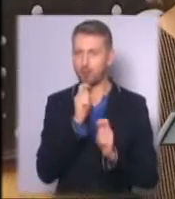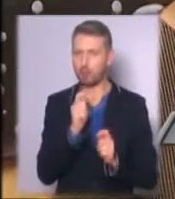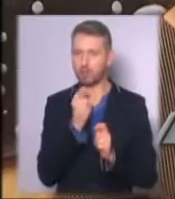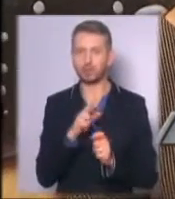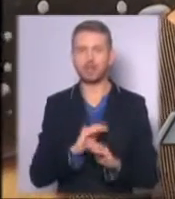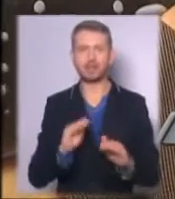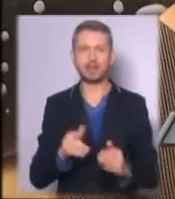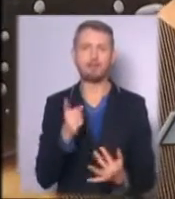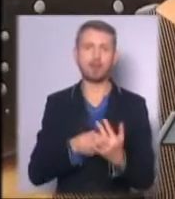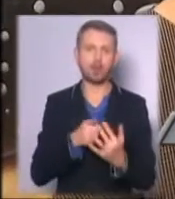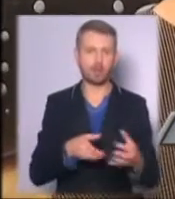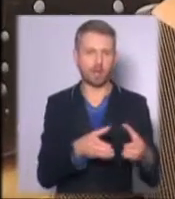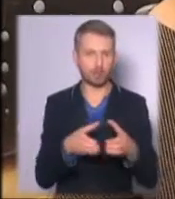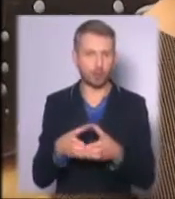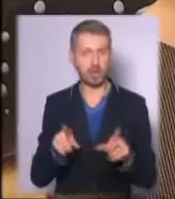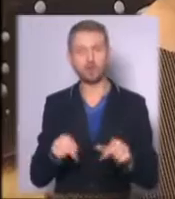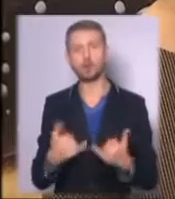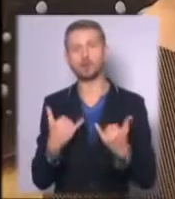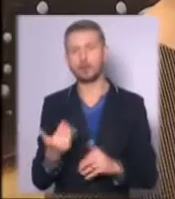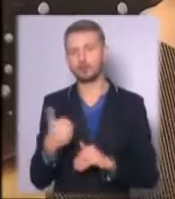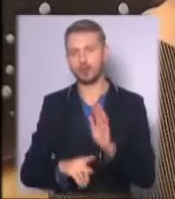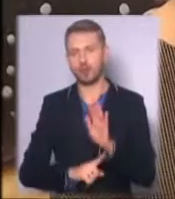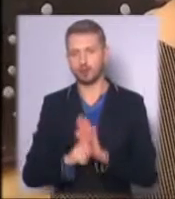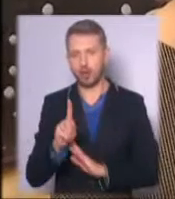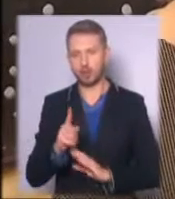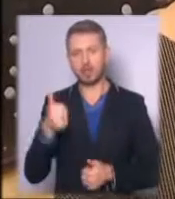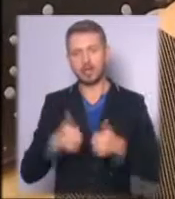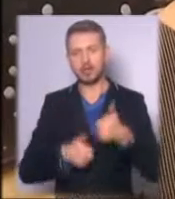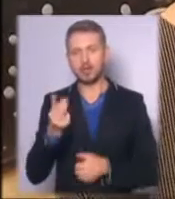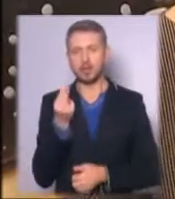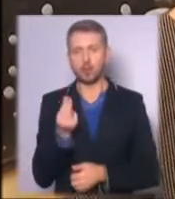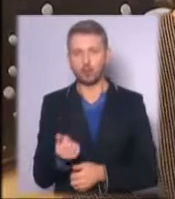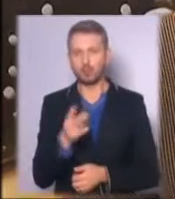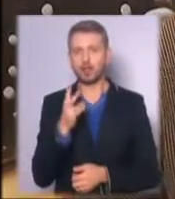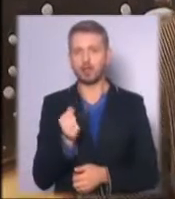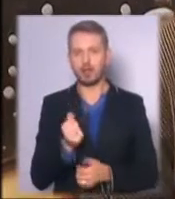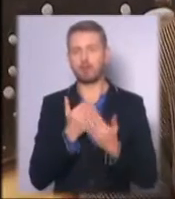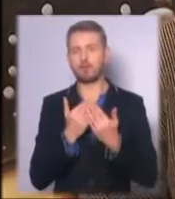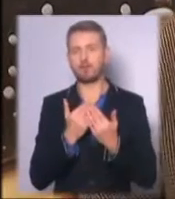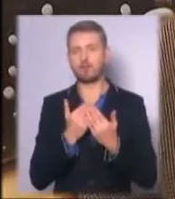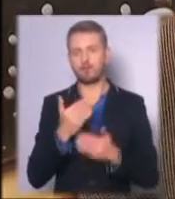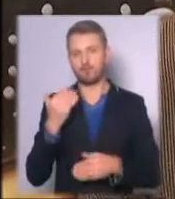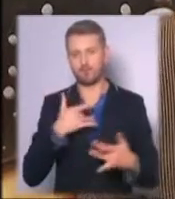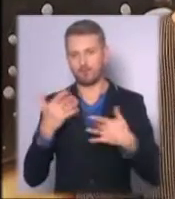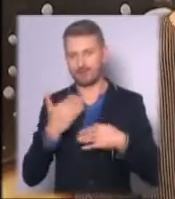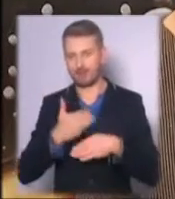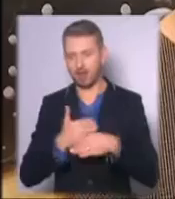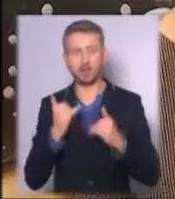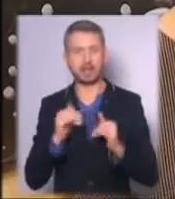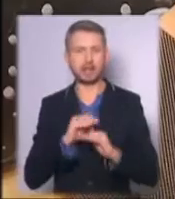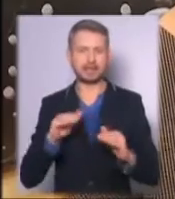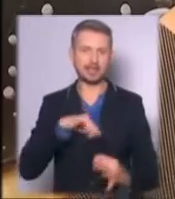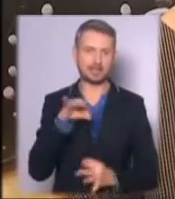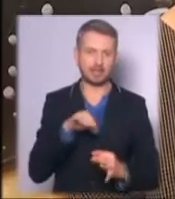пільгових категорій, а також зараз вже починаються тендерні закупівлі на вистави дитячі, саме для